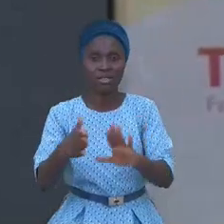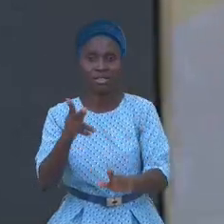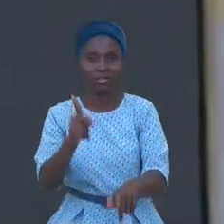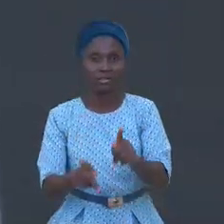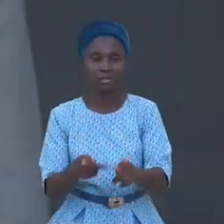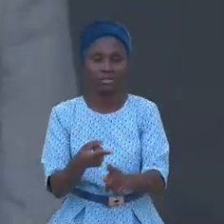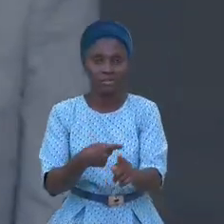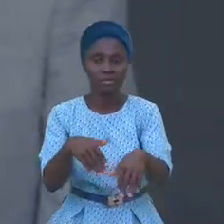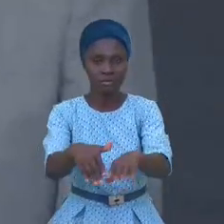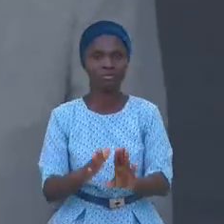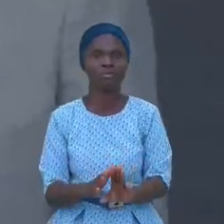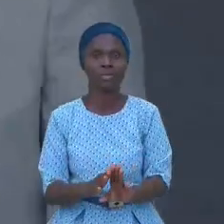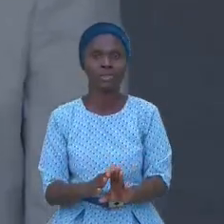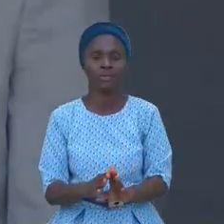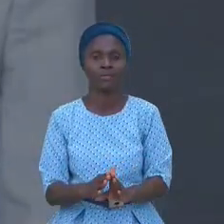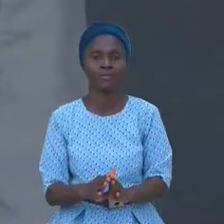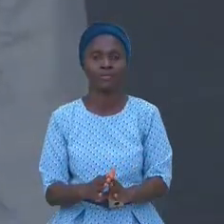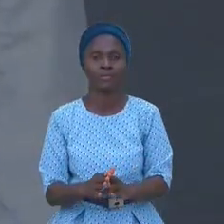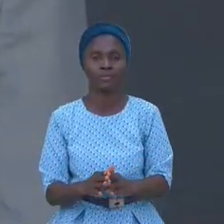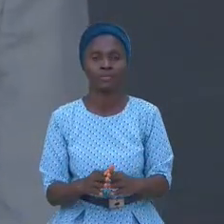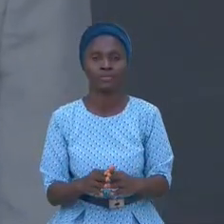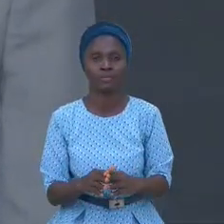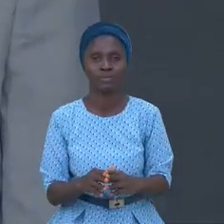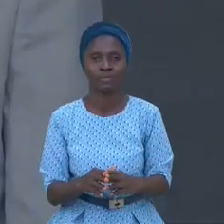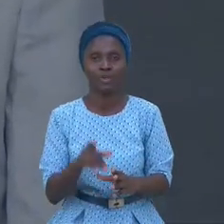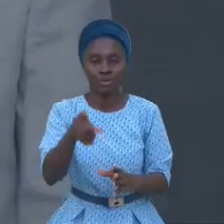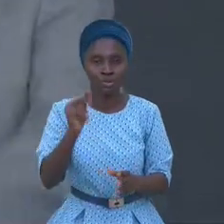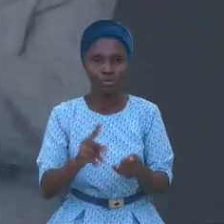sont reconnus et vus en toi.